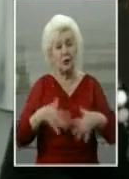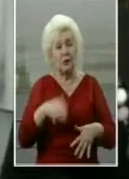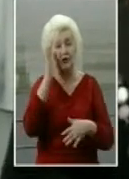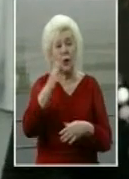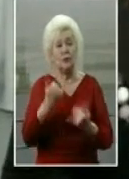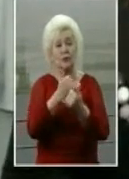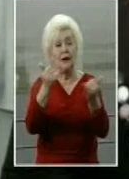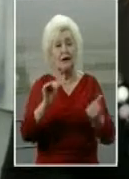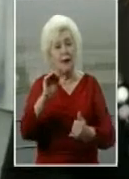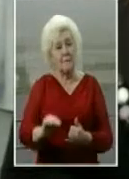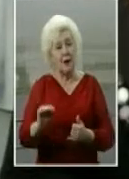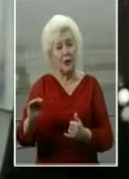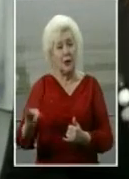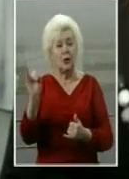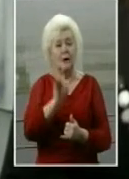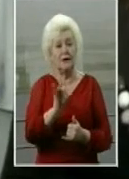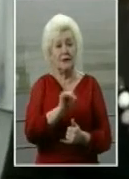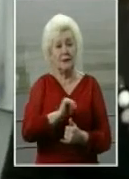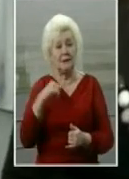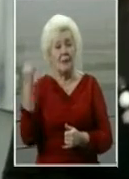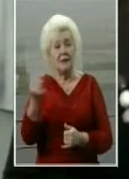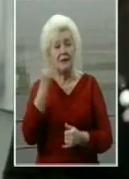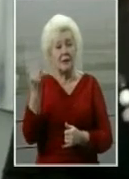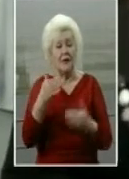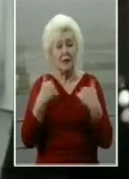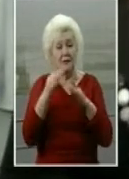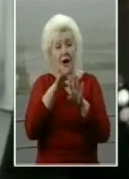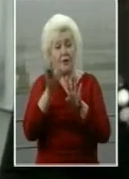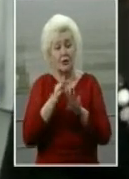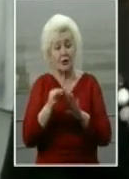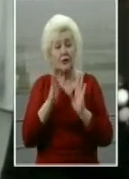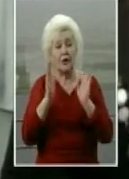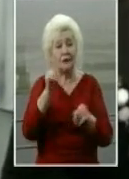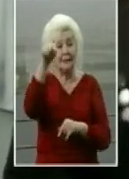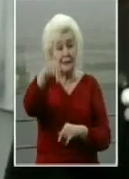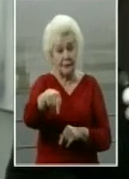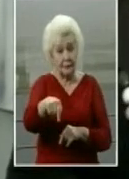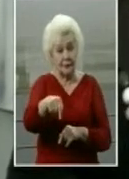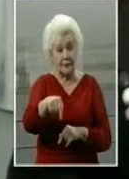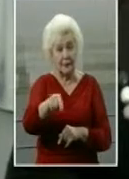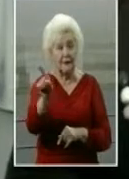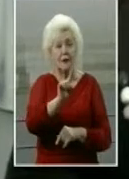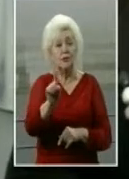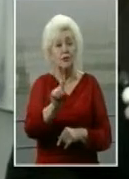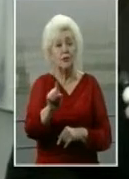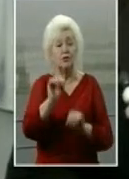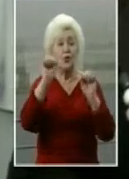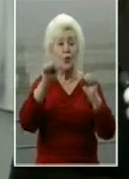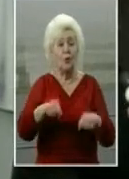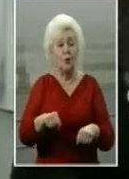для малого. І саме цікаве, що я вишиваю тільки те, що